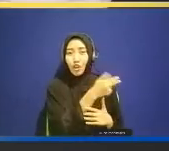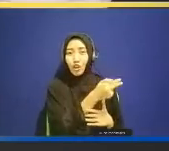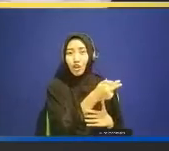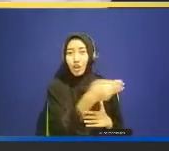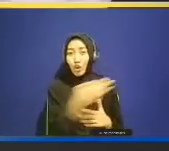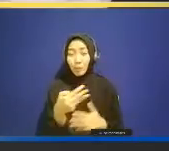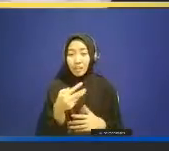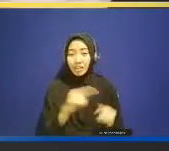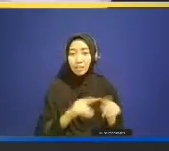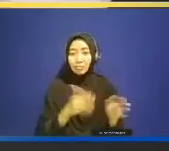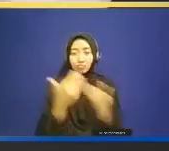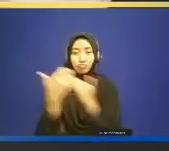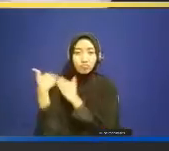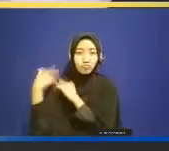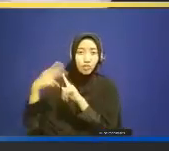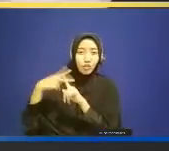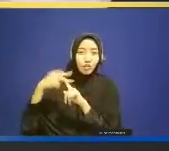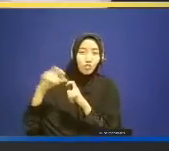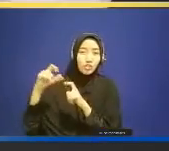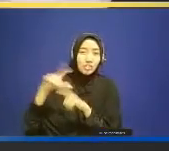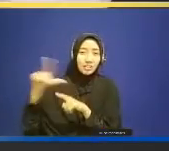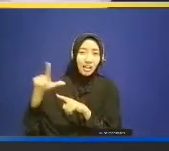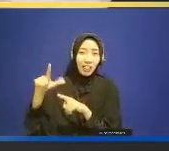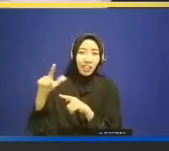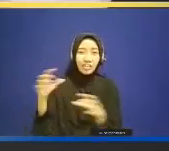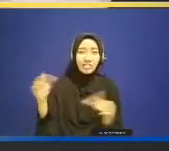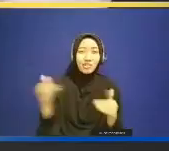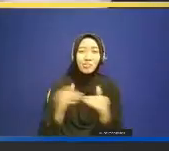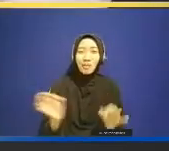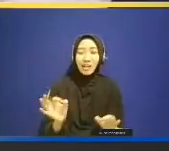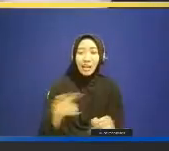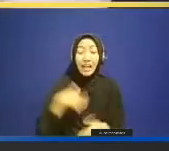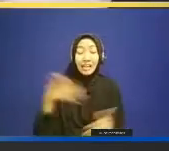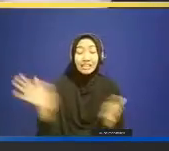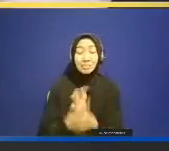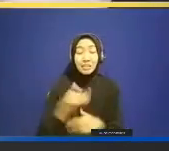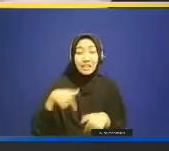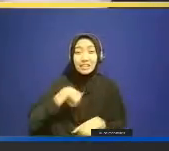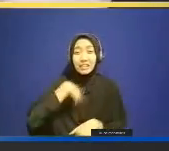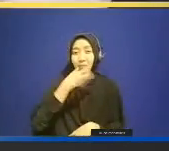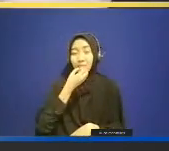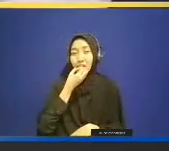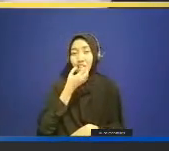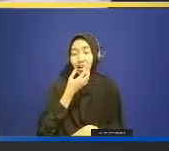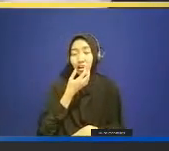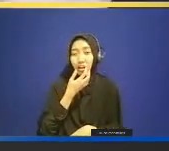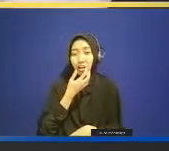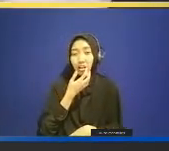semua dibebankan ke fiskal Pada kesempatan ini saya ingin sekedar